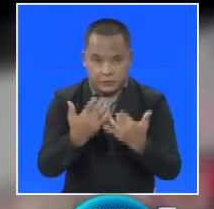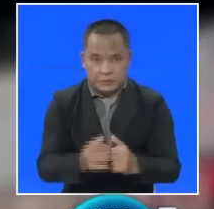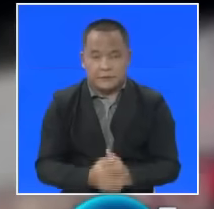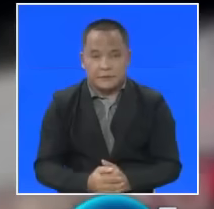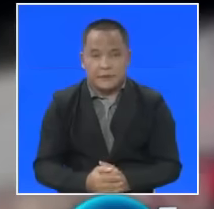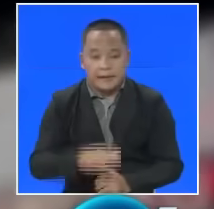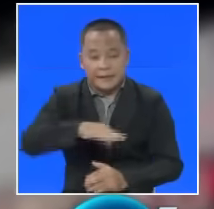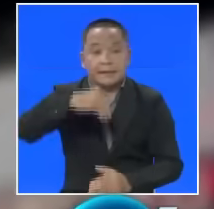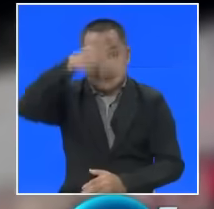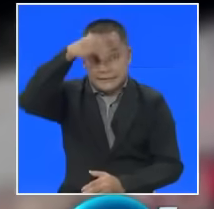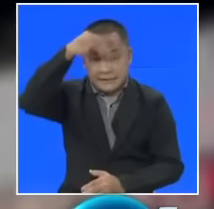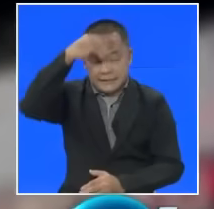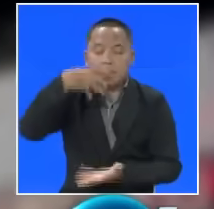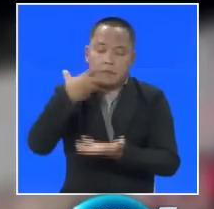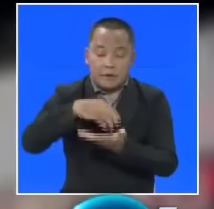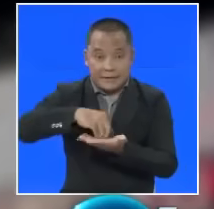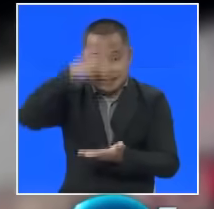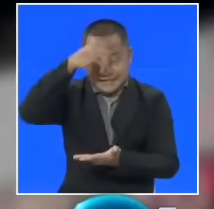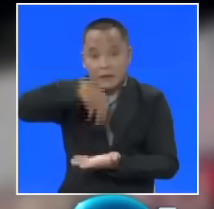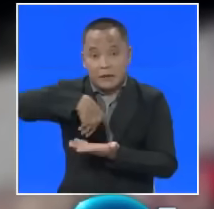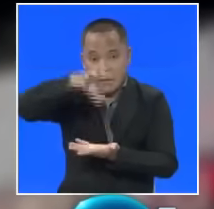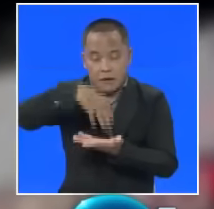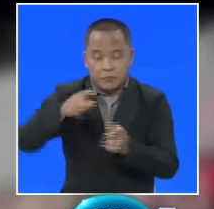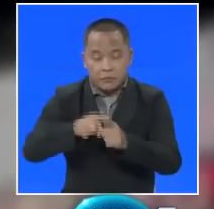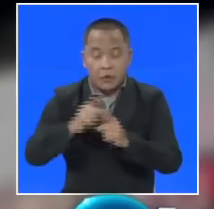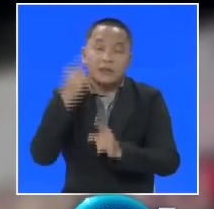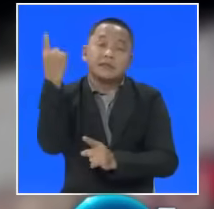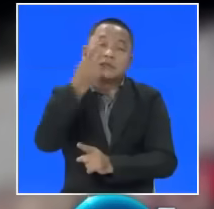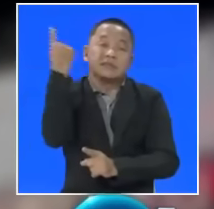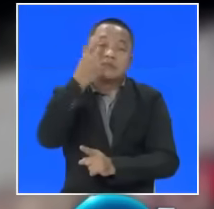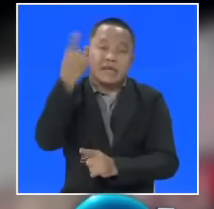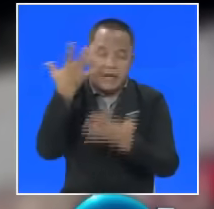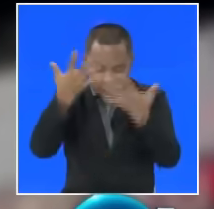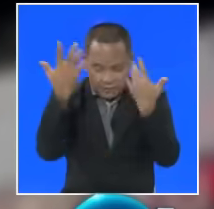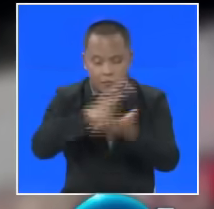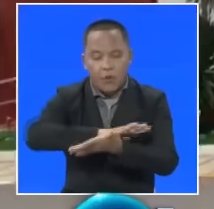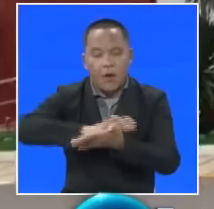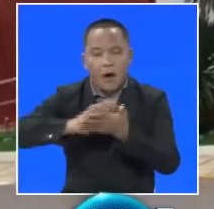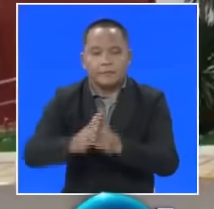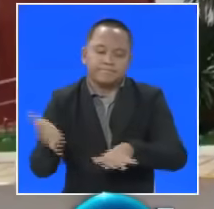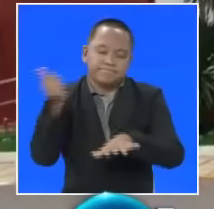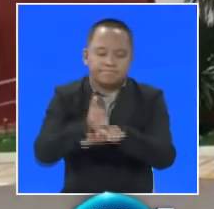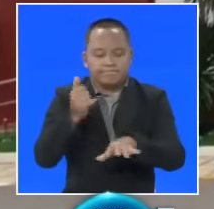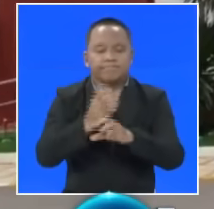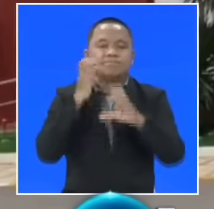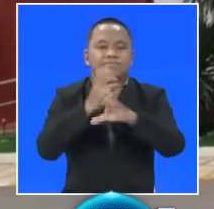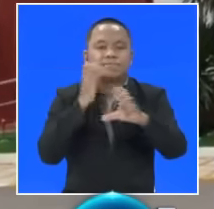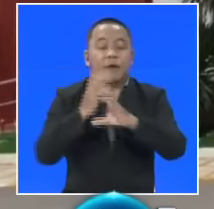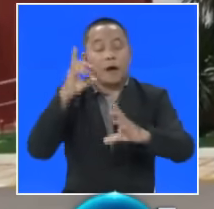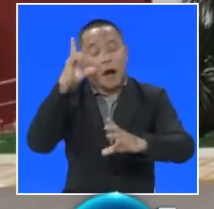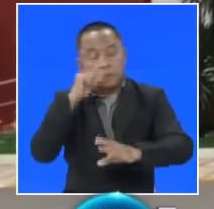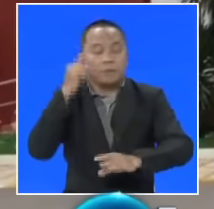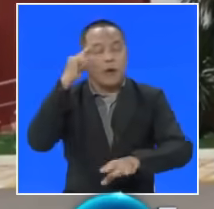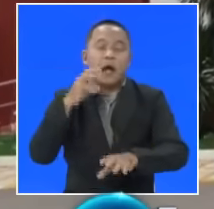ที่เด็กนักเรียนรายหนึ่งก็เล่านะคะว่าหลังจากที่ไปทัศนศึกษามาเสร็จแล้วก็นั่งมาในรถบัสแล้วก็หลับ